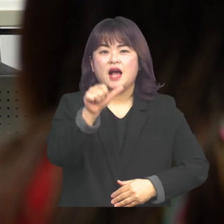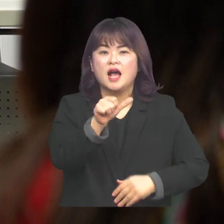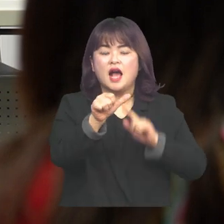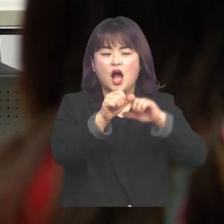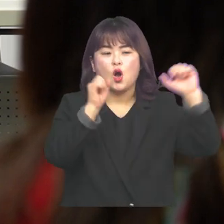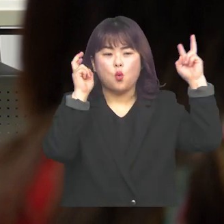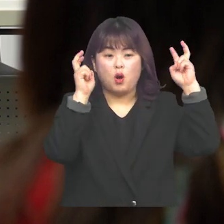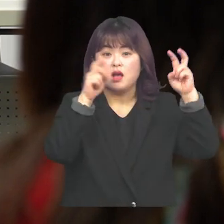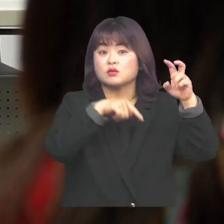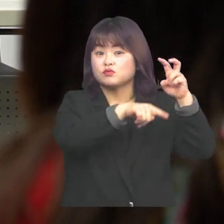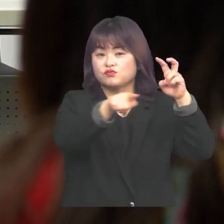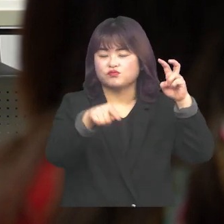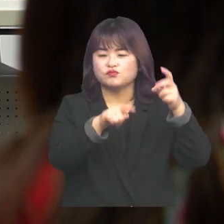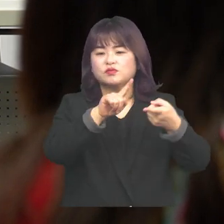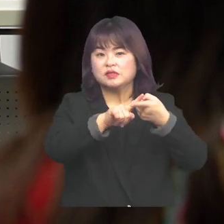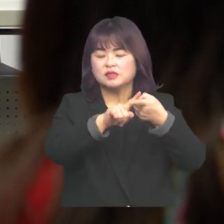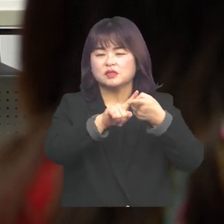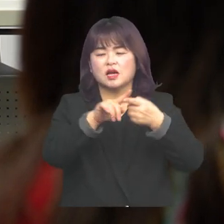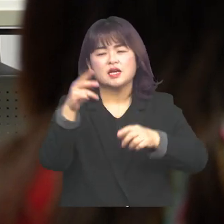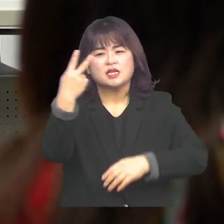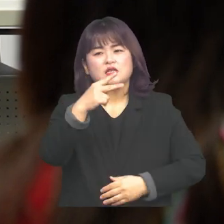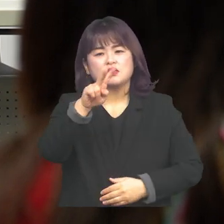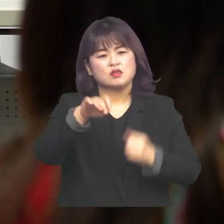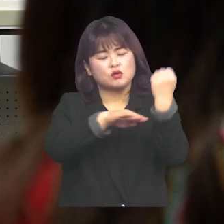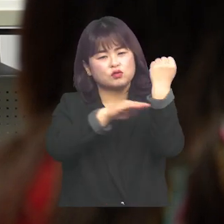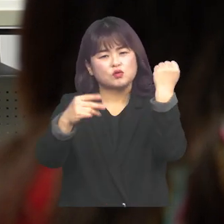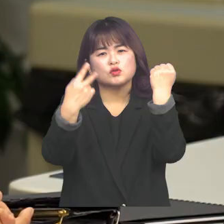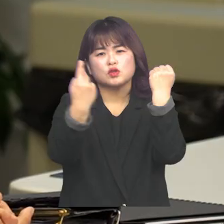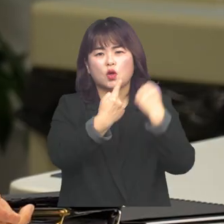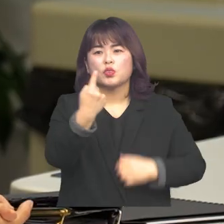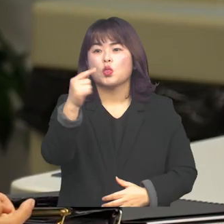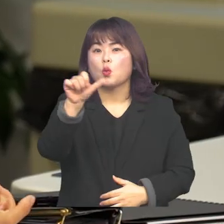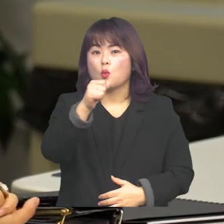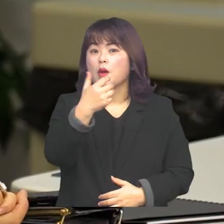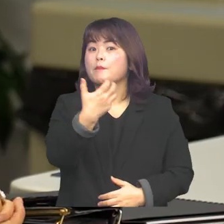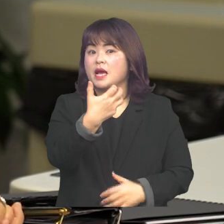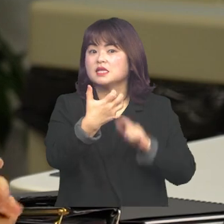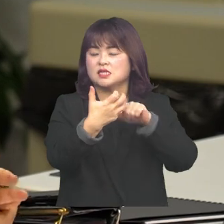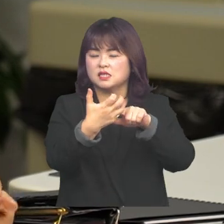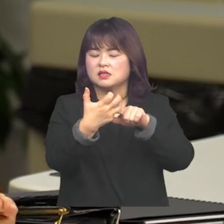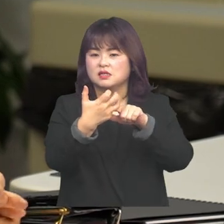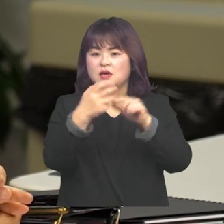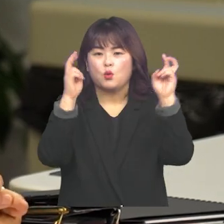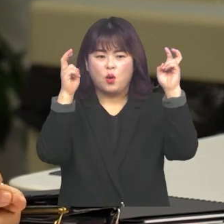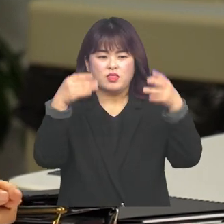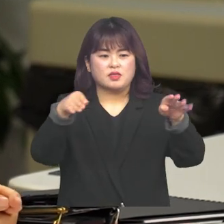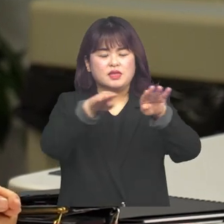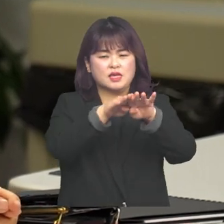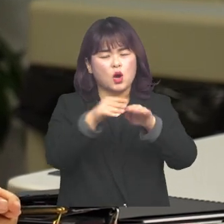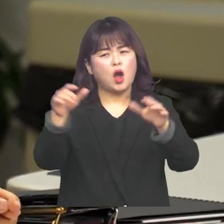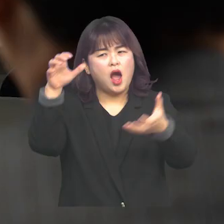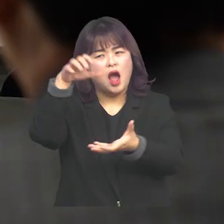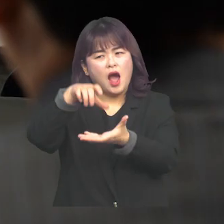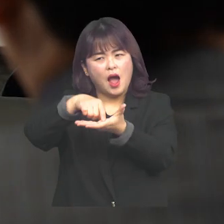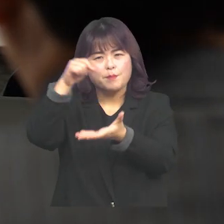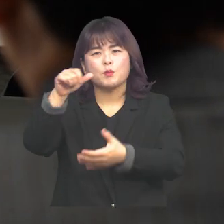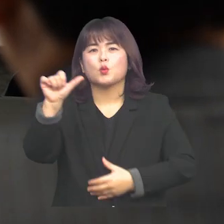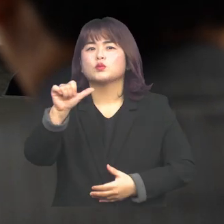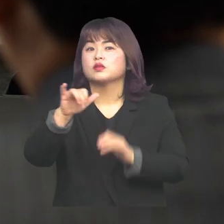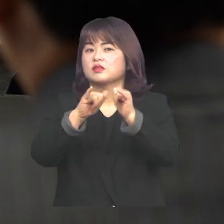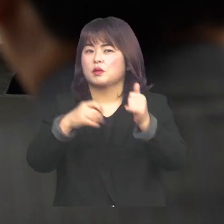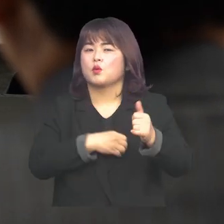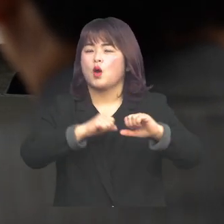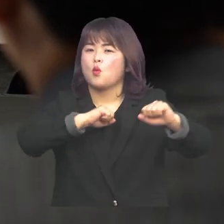모임인 오스틴 아시안 상공회의소는 2024년 기준 1,580여 개의 기업과 기관에서 약 5천여 명의